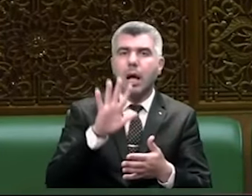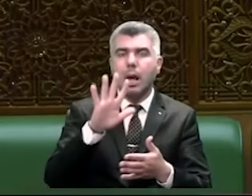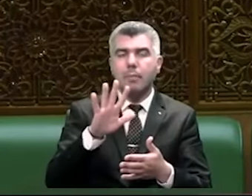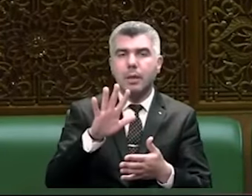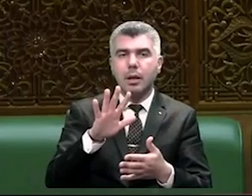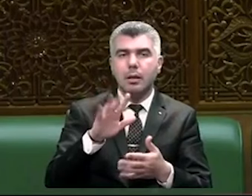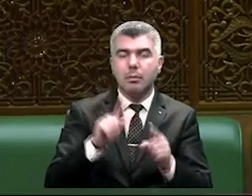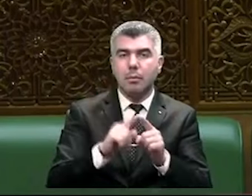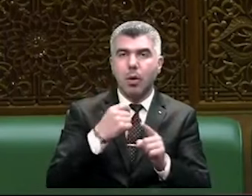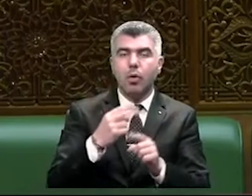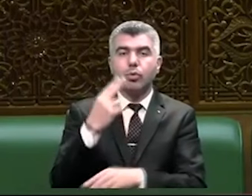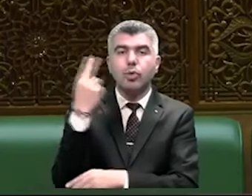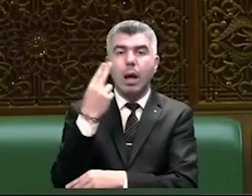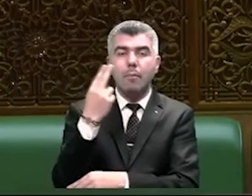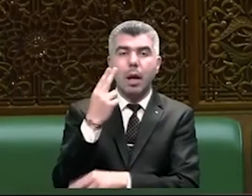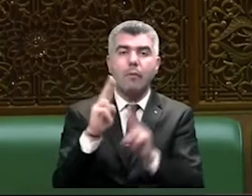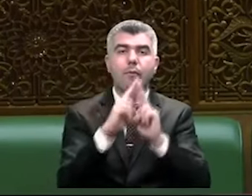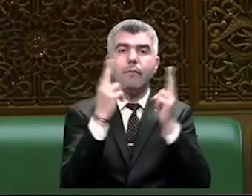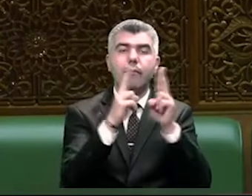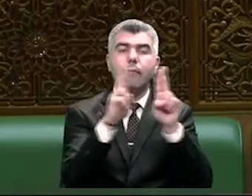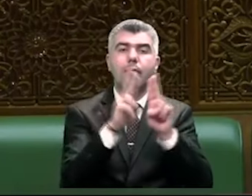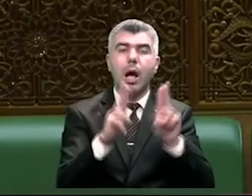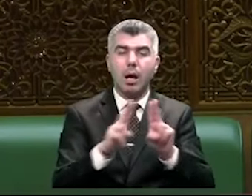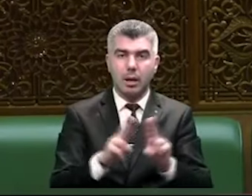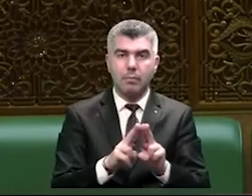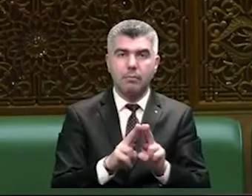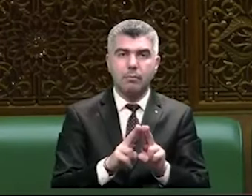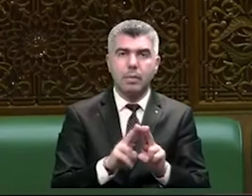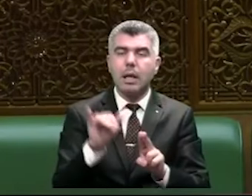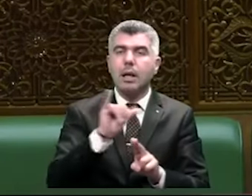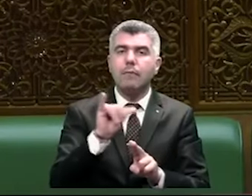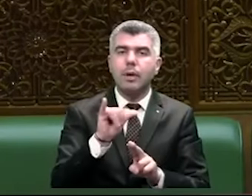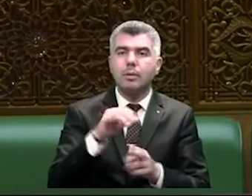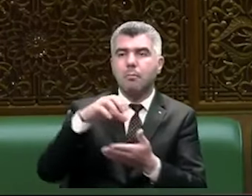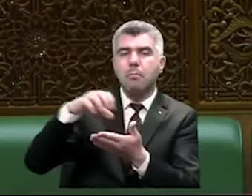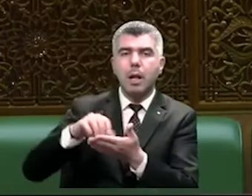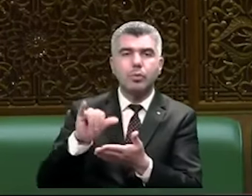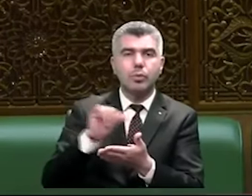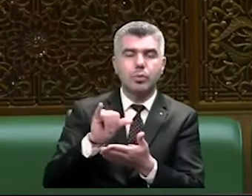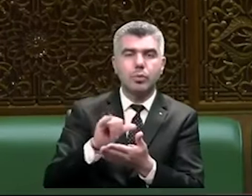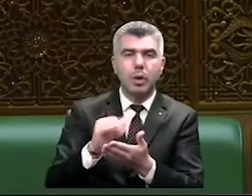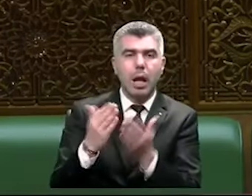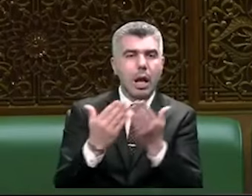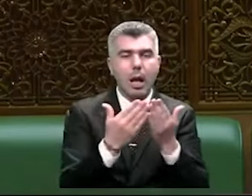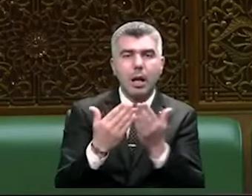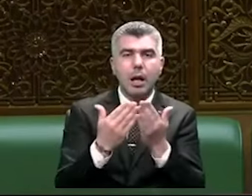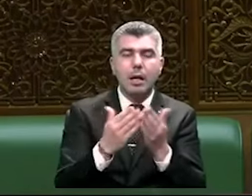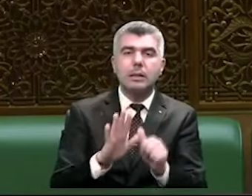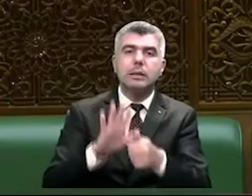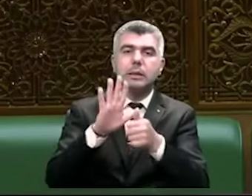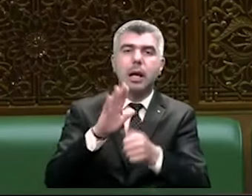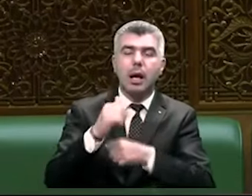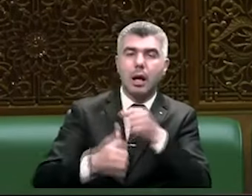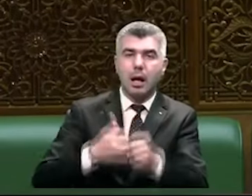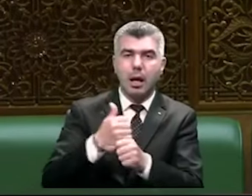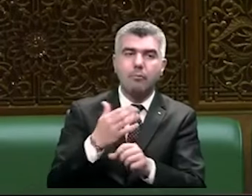ه الجامعات اللي كينين في العالم اللي كتهضر علينا على الدول في هي هذ الدول اليوم كتري في ست سنين وكتع لهذا الطبيب